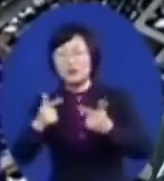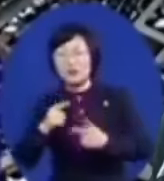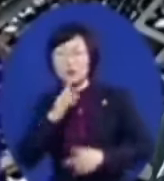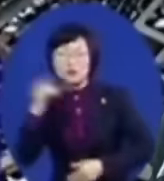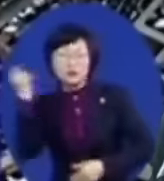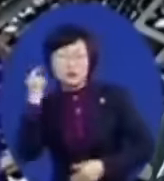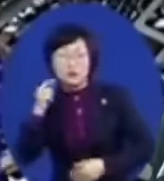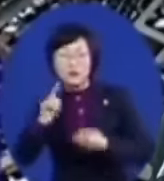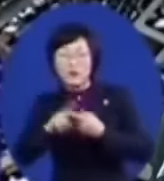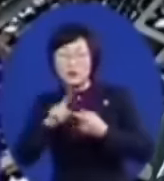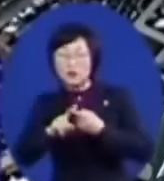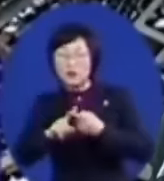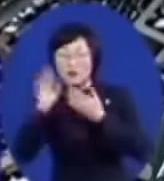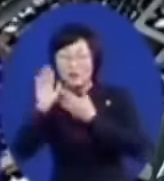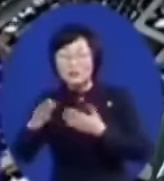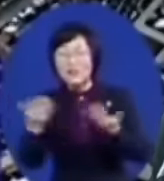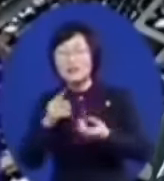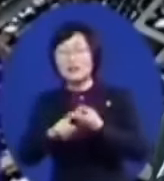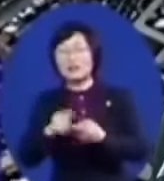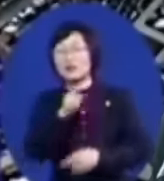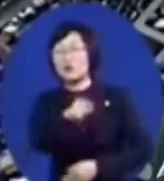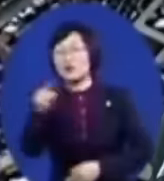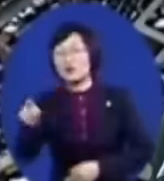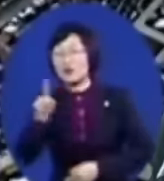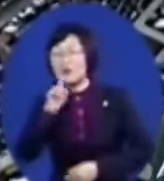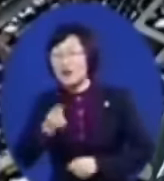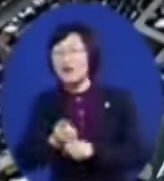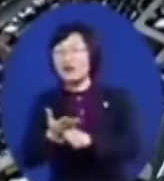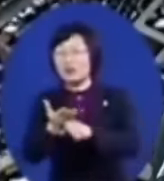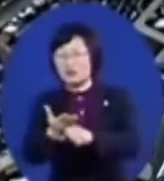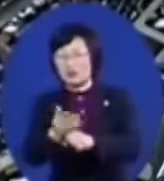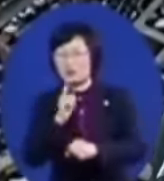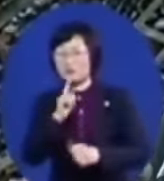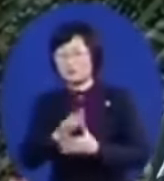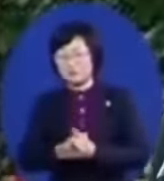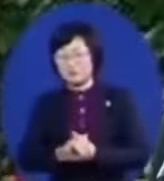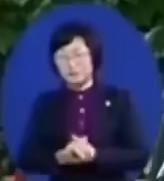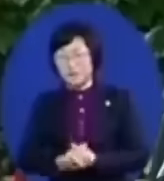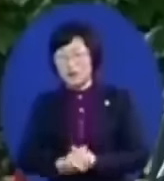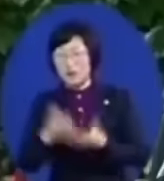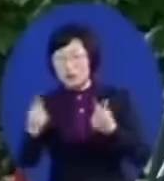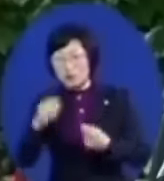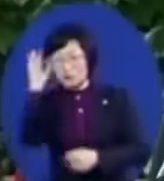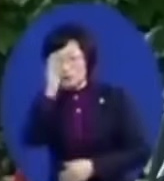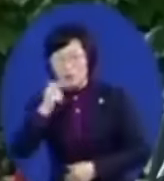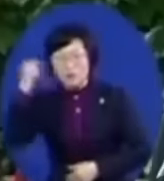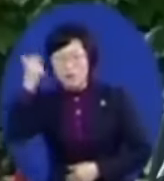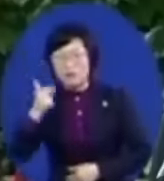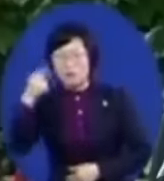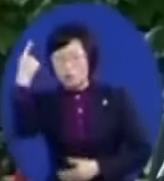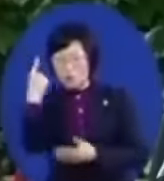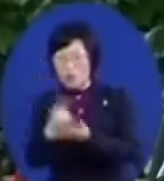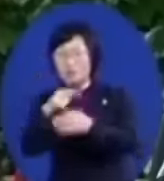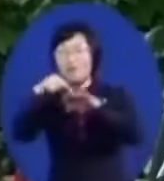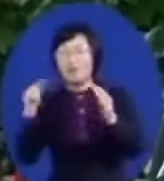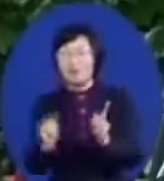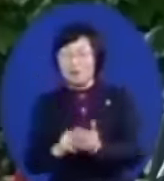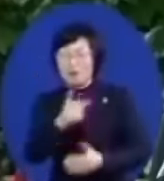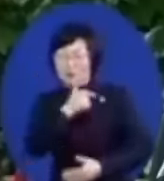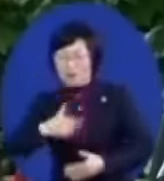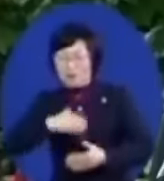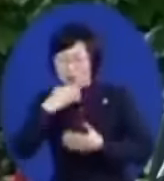말하며 장래 일을 너희에게 알리시리라. 이와 같이 성령이 오셔서 마음에 큰 감화와 감동을